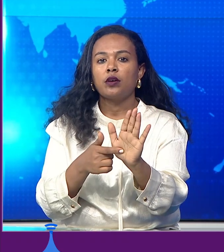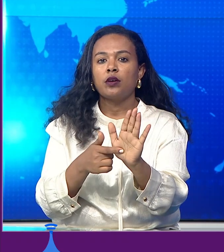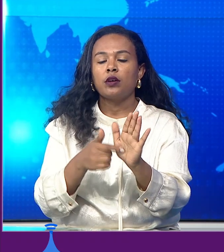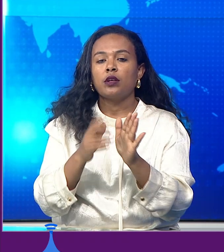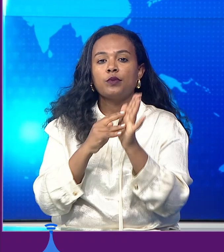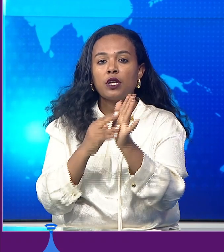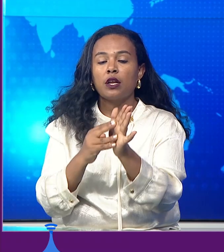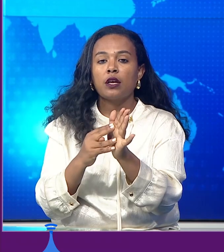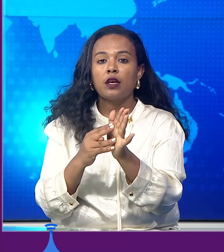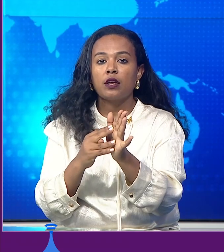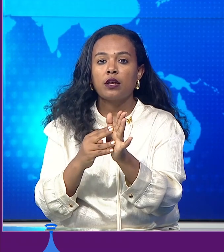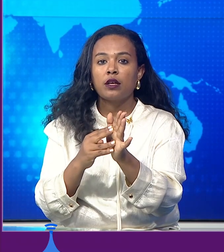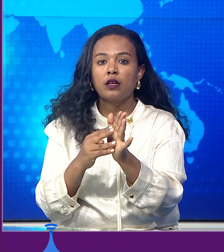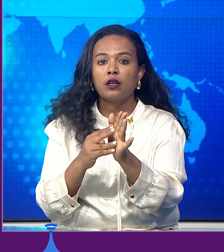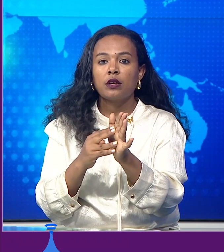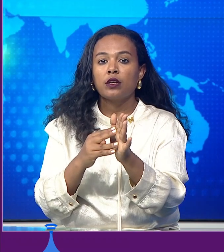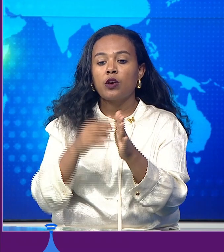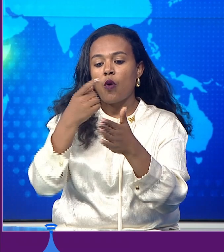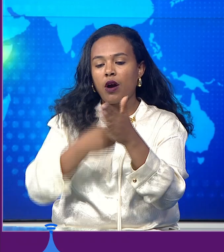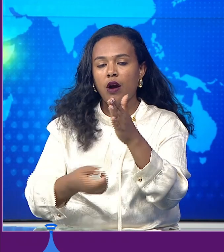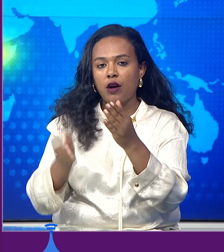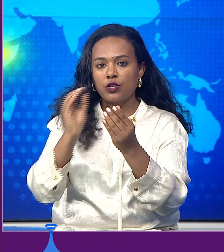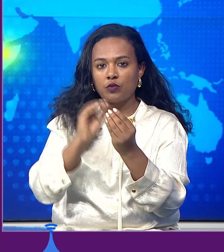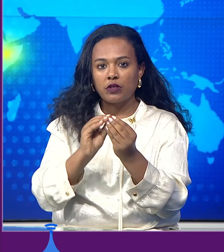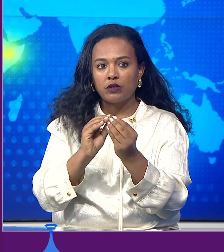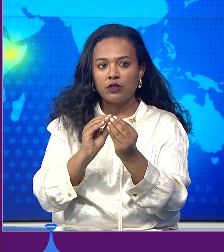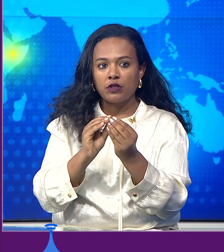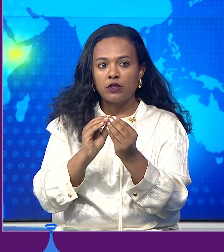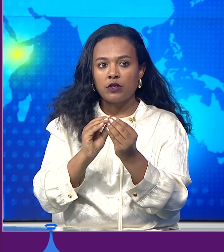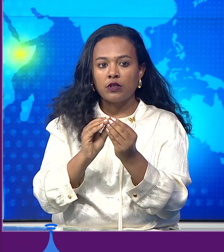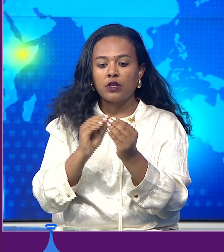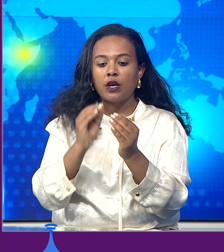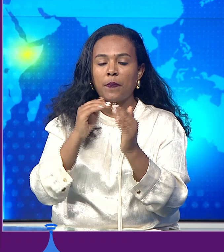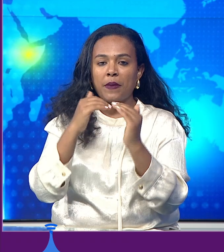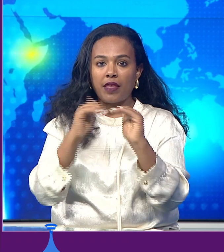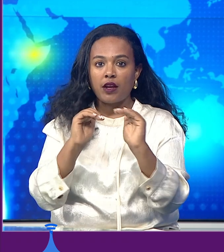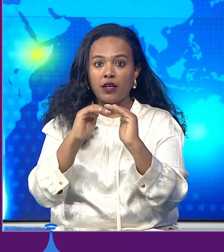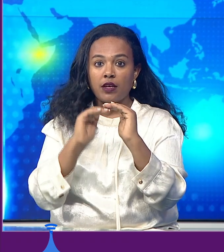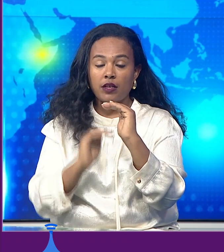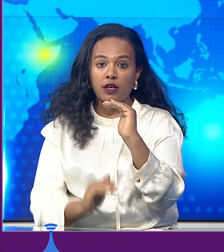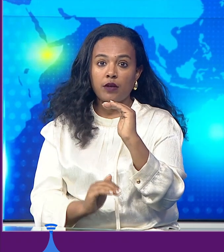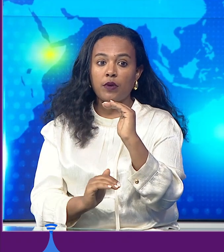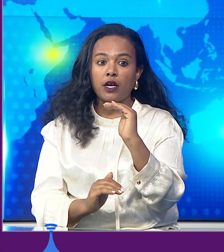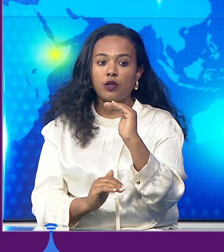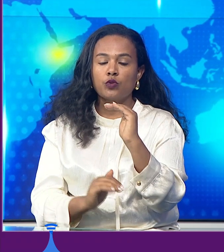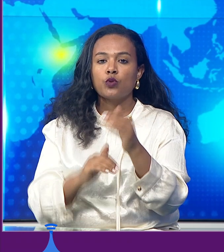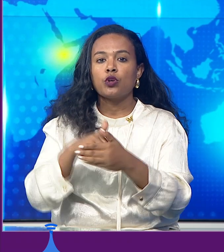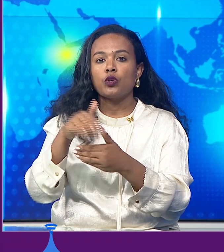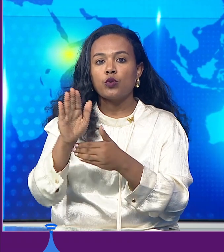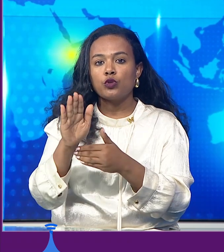ለአብነት የዋጋ ግሽበት የሚጨምርበትን ምጣኔ የቀነሰ መሄዱ፣ የውጭ